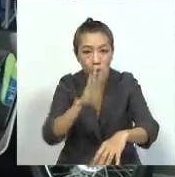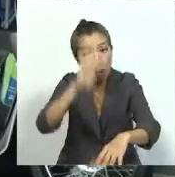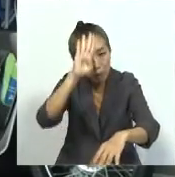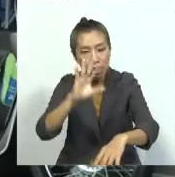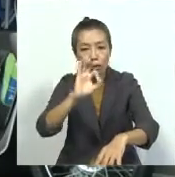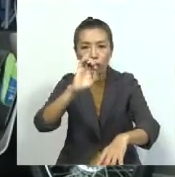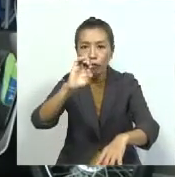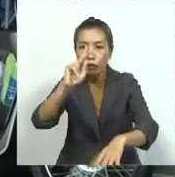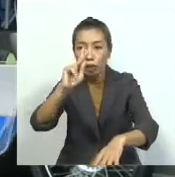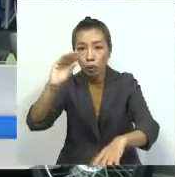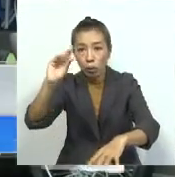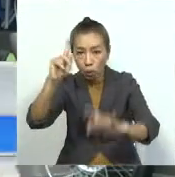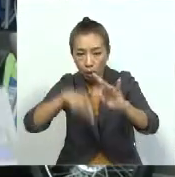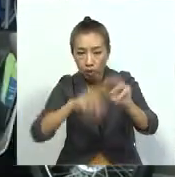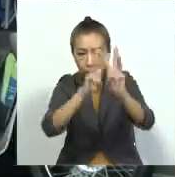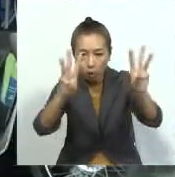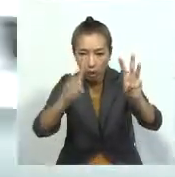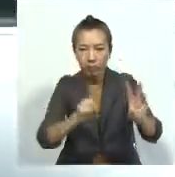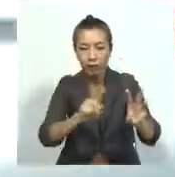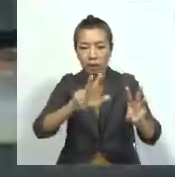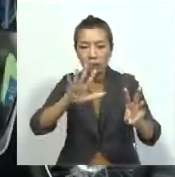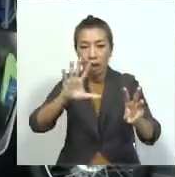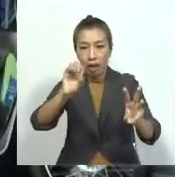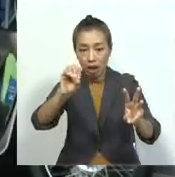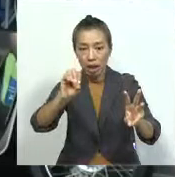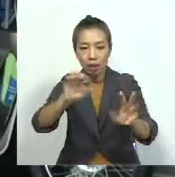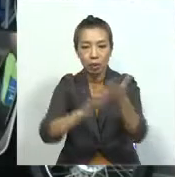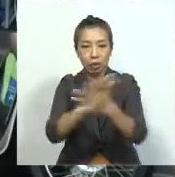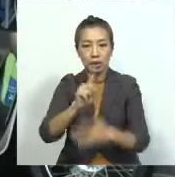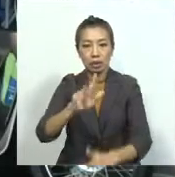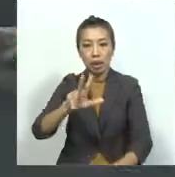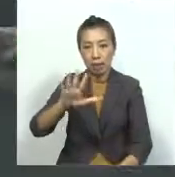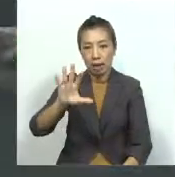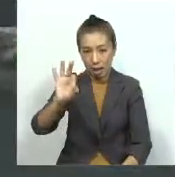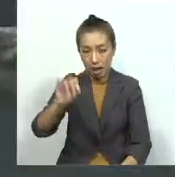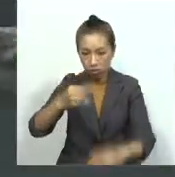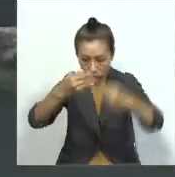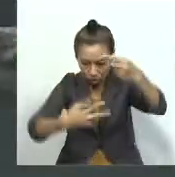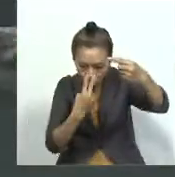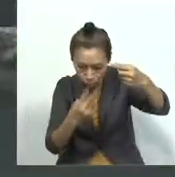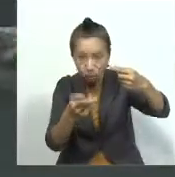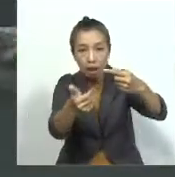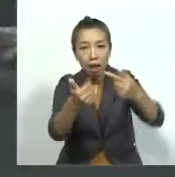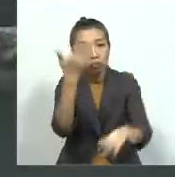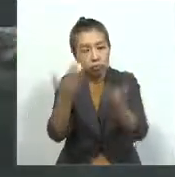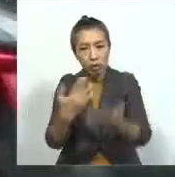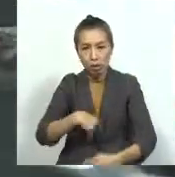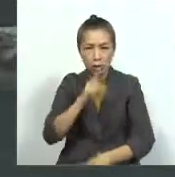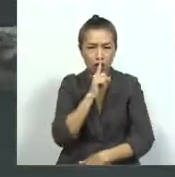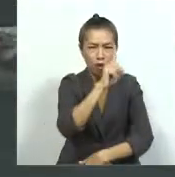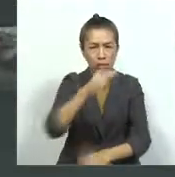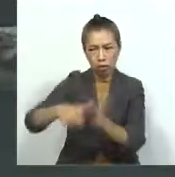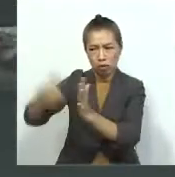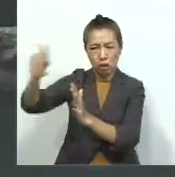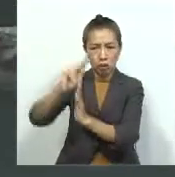กิจสินเชื่อพิโกไฟแนนซ์ได้ที่เว็บไซต์ 1359.go.th ครับแต่ถ้าหากต้องการที่จะร้องเรียนเกี่ยวกับการกระท